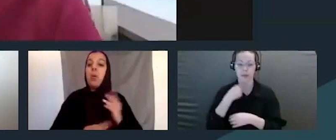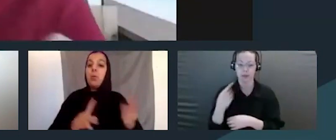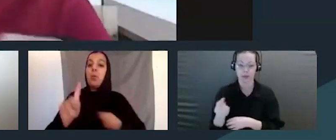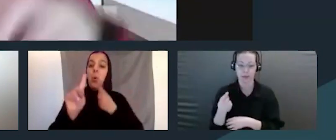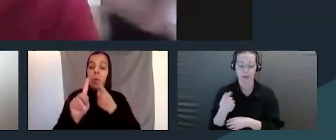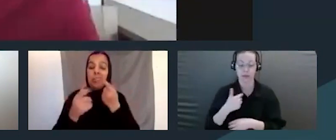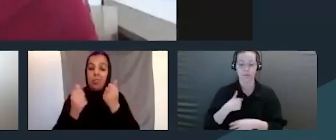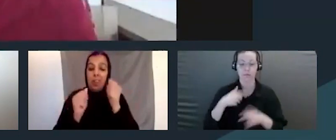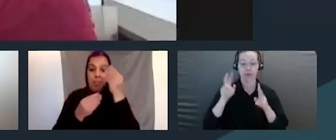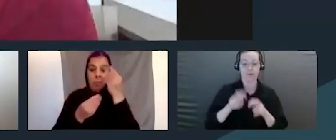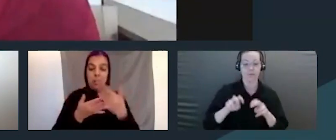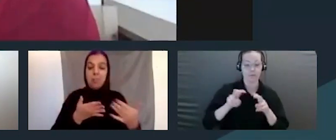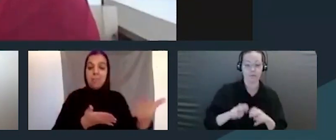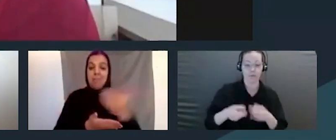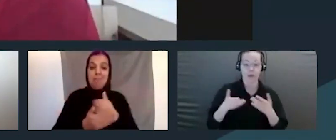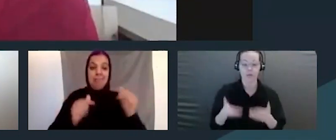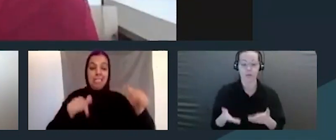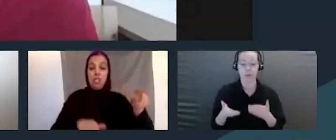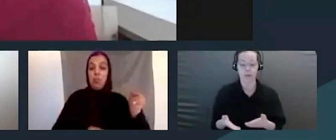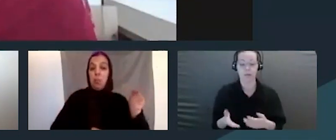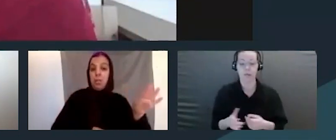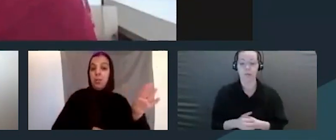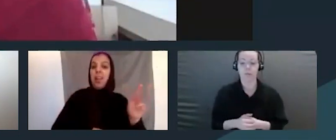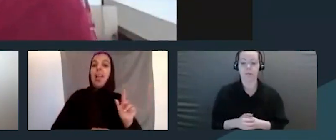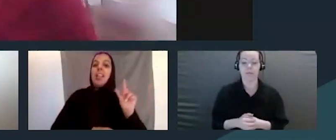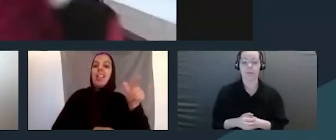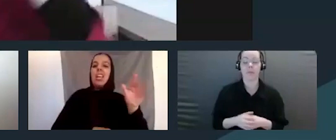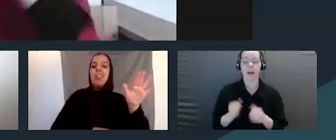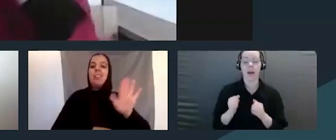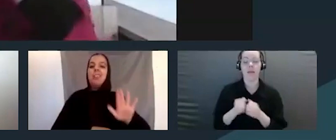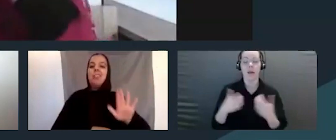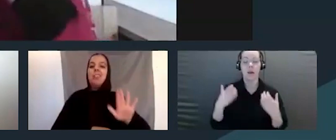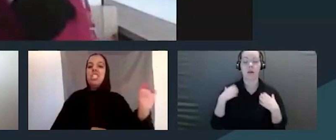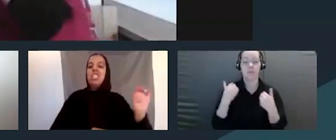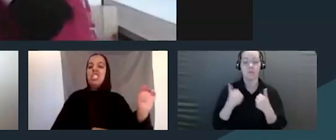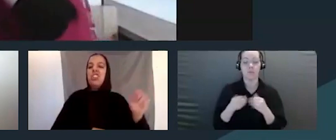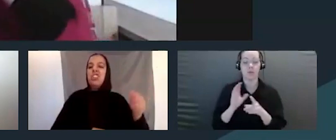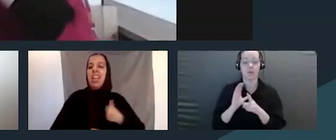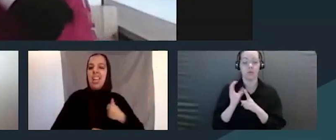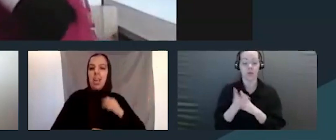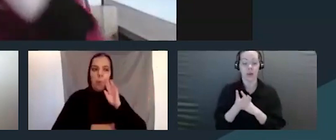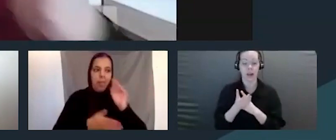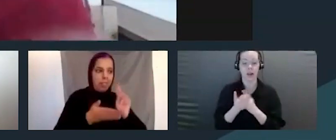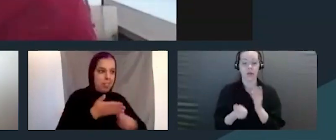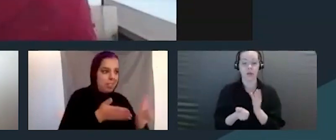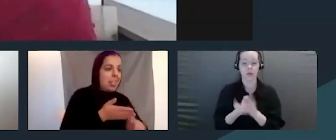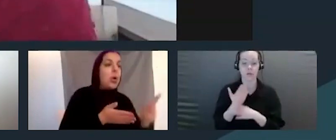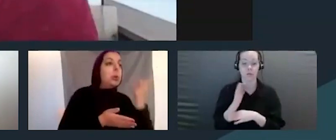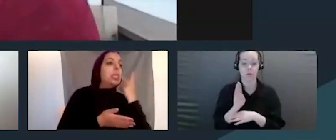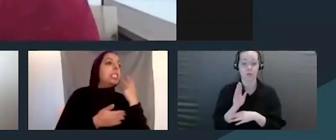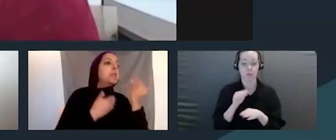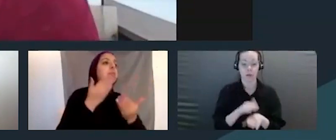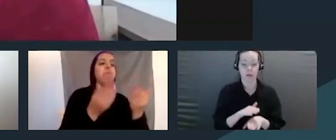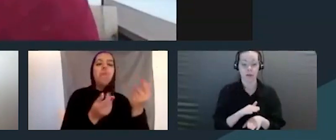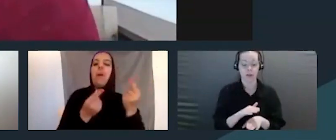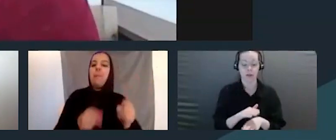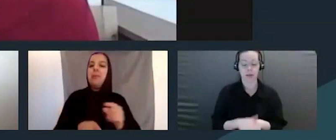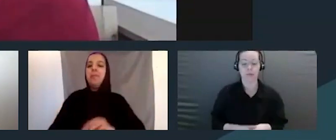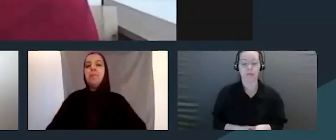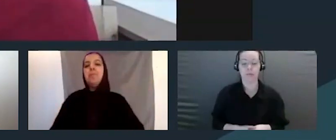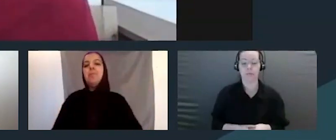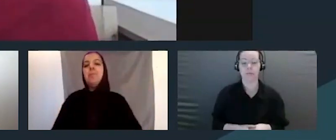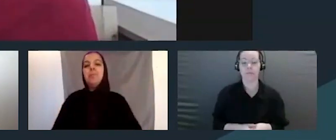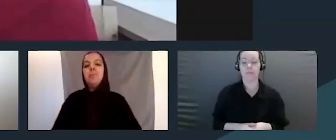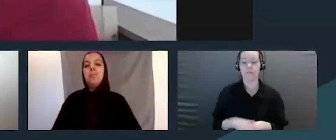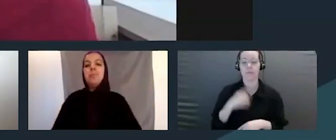et plus tard au Canada Atlantique, on va bien voir qu'est-ce que ça va donner. Et l'objectif est de voir si